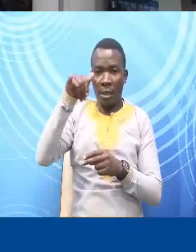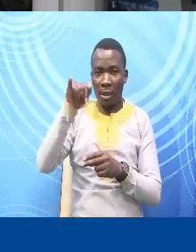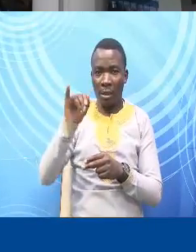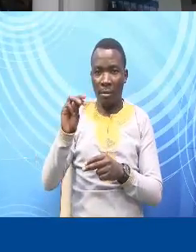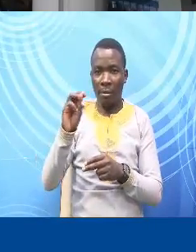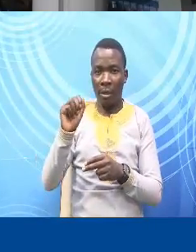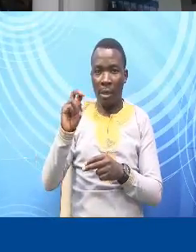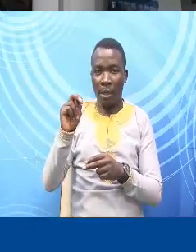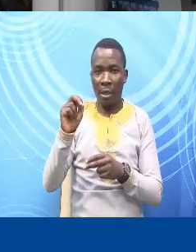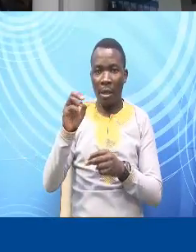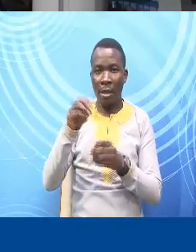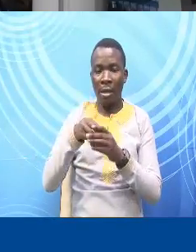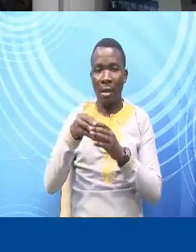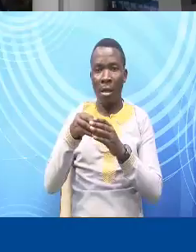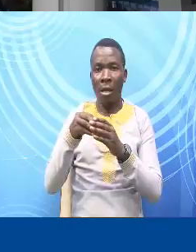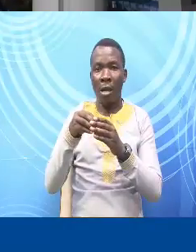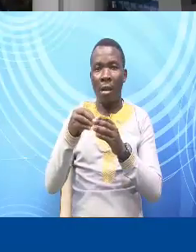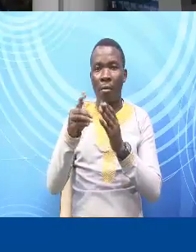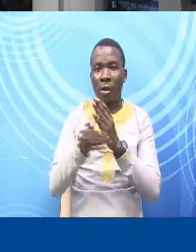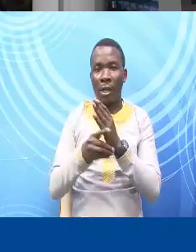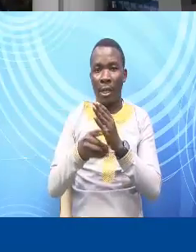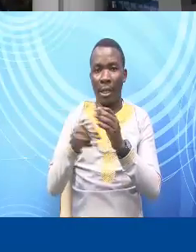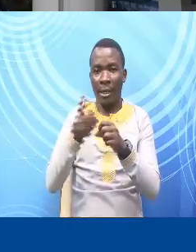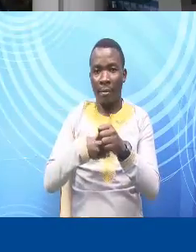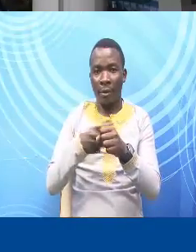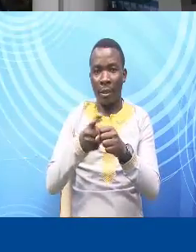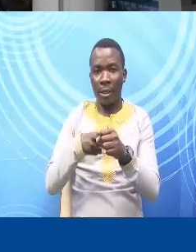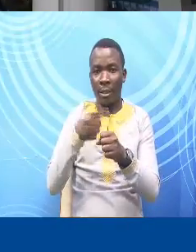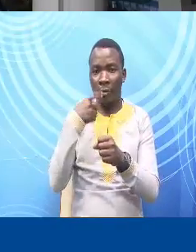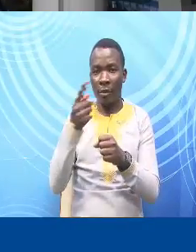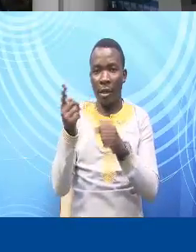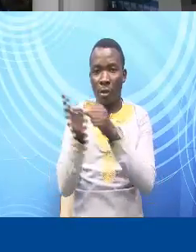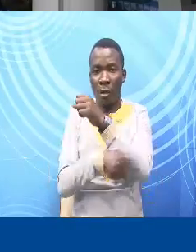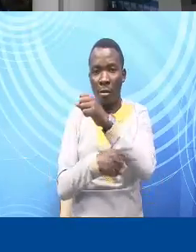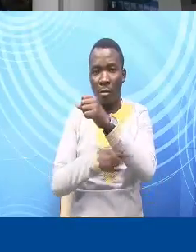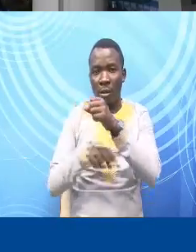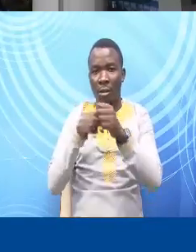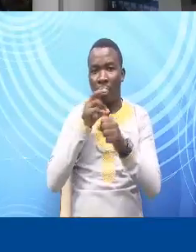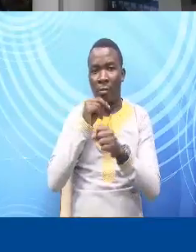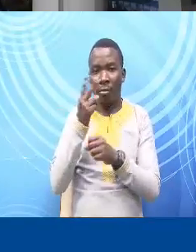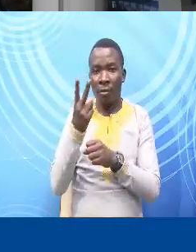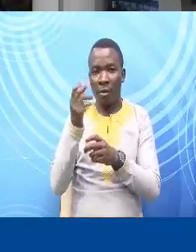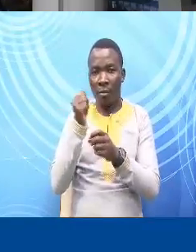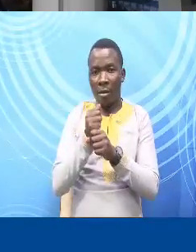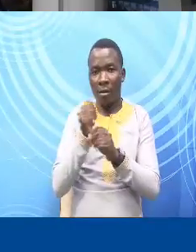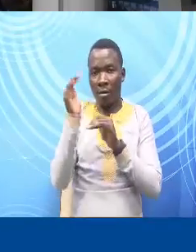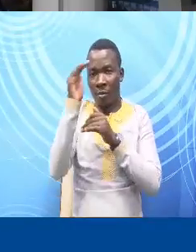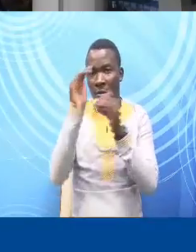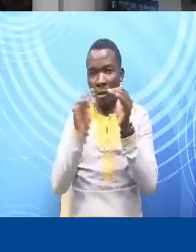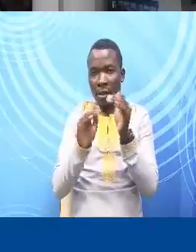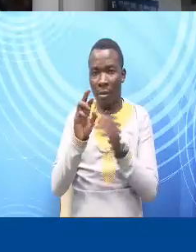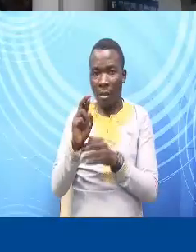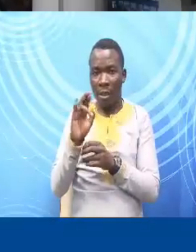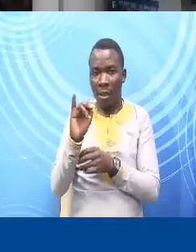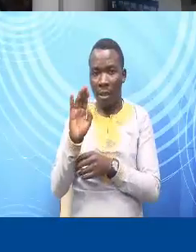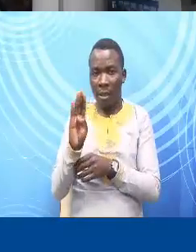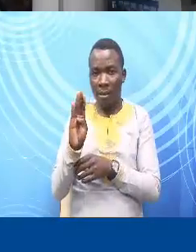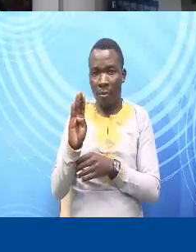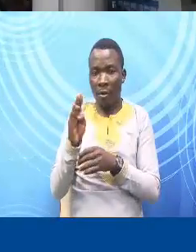ka Kabeza, murenge wa Cyuveni, mu karere ka Musanze. Aravuga ko yakubiswe n'abasore babiri bivuga ko ngo bakora mu nzego z'iperereza, bivuga